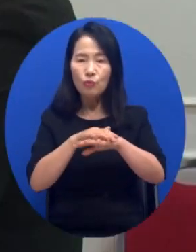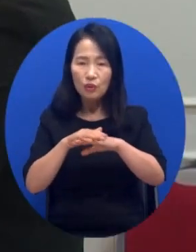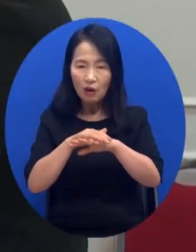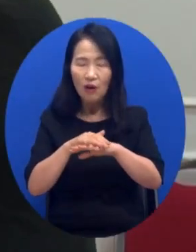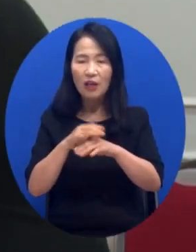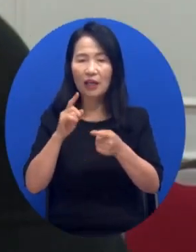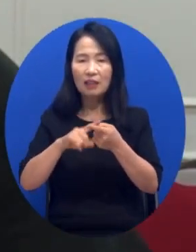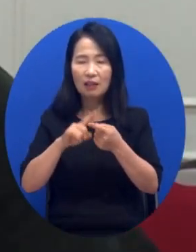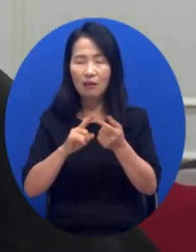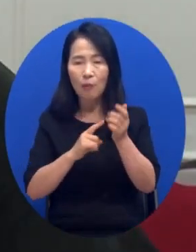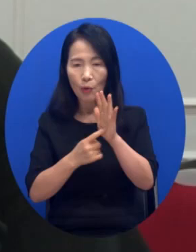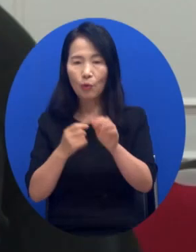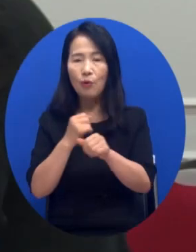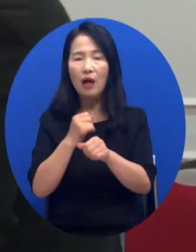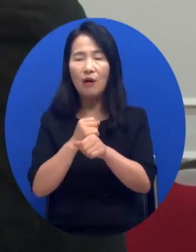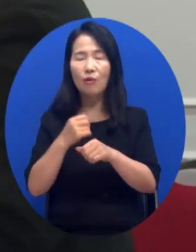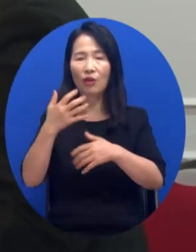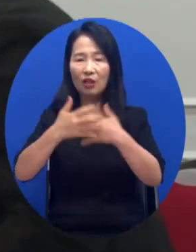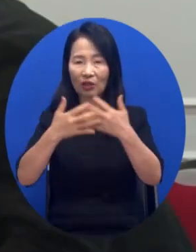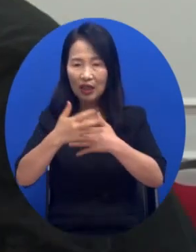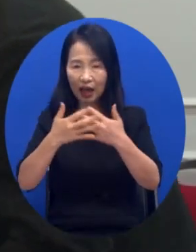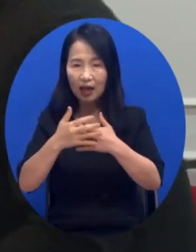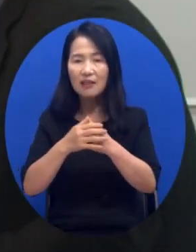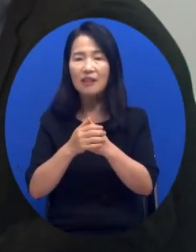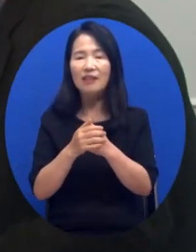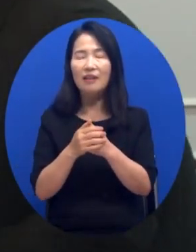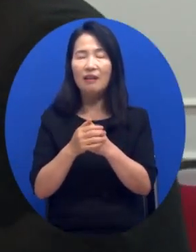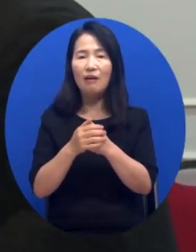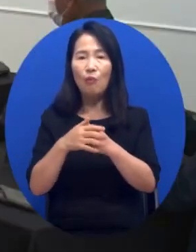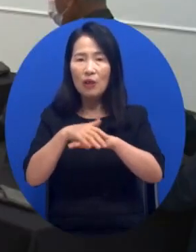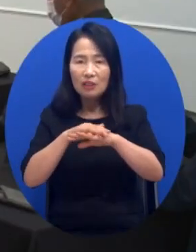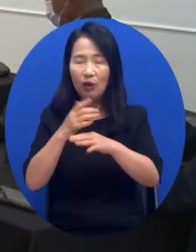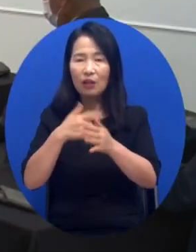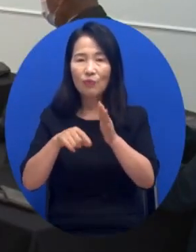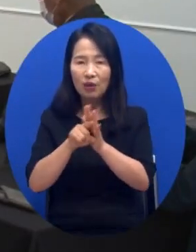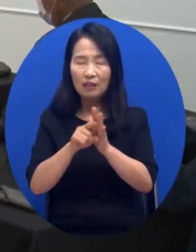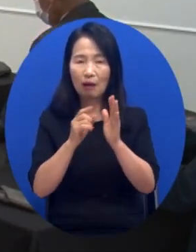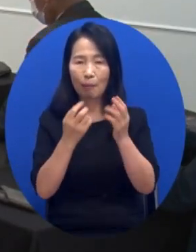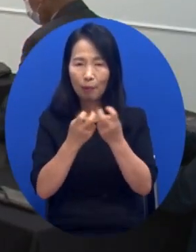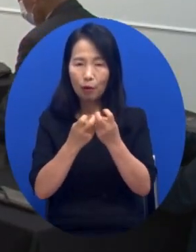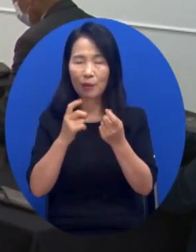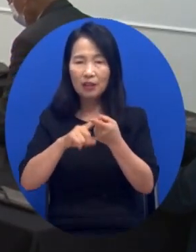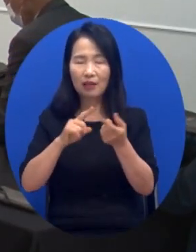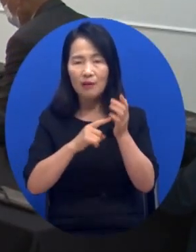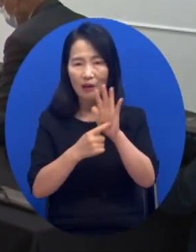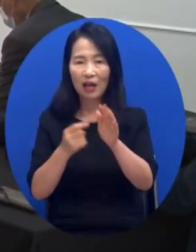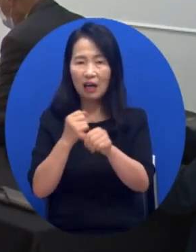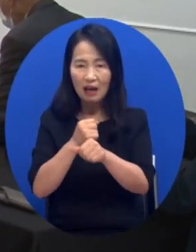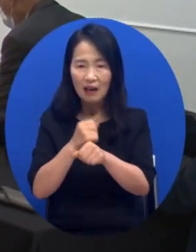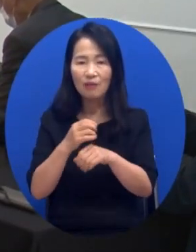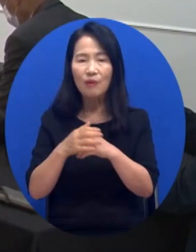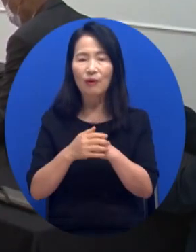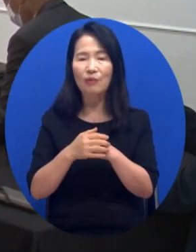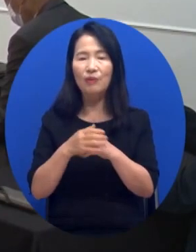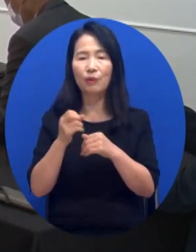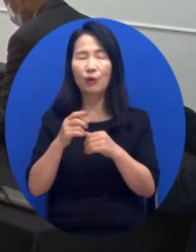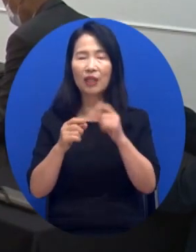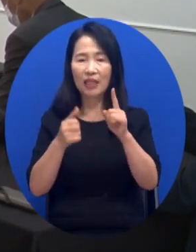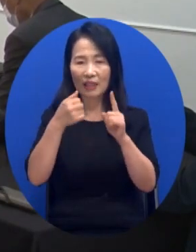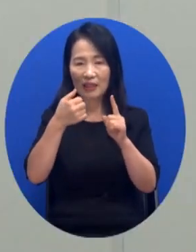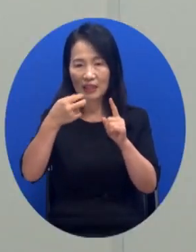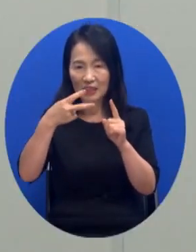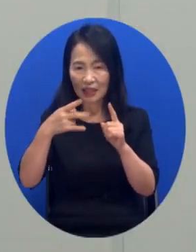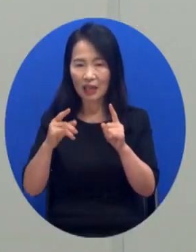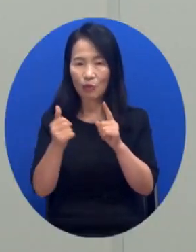제주방송 영상선교사역 활성화를 위한 방안을 논의했으며 1대 위원장 정용남 장로 감사패 수여식을